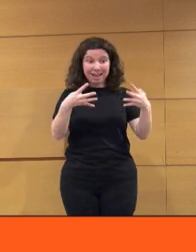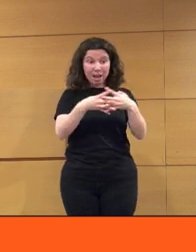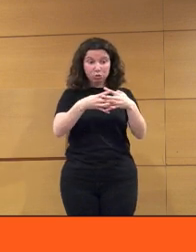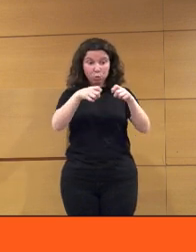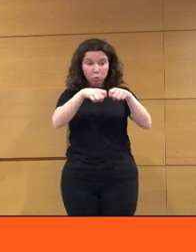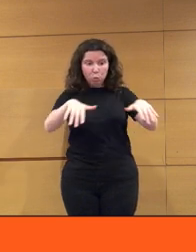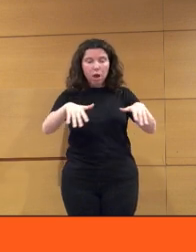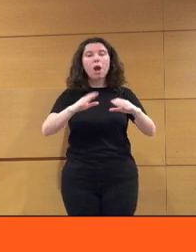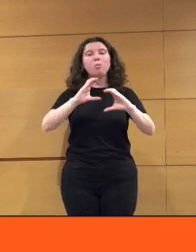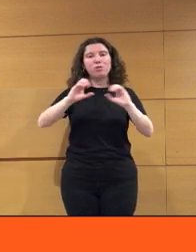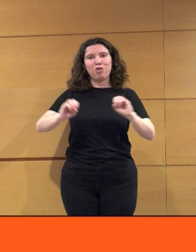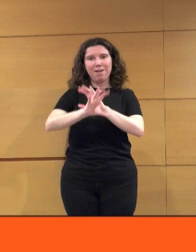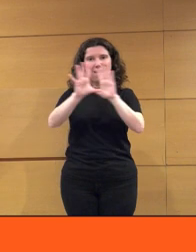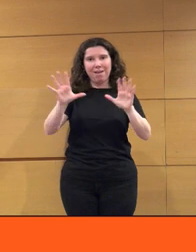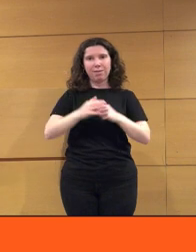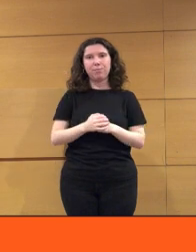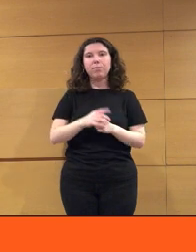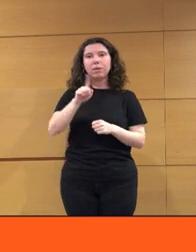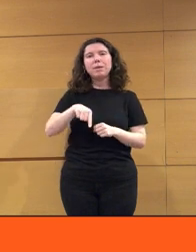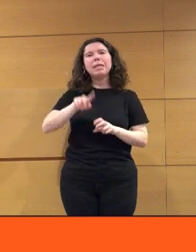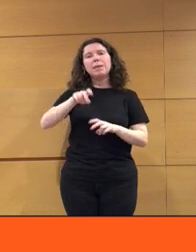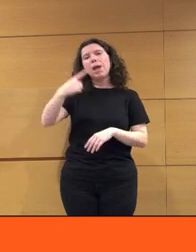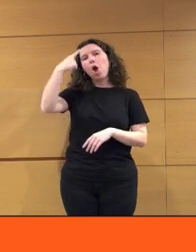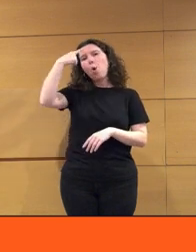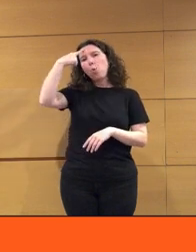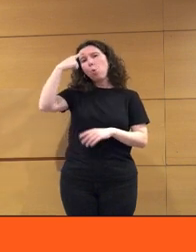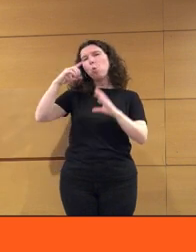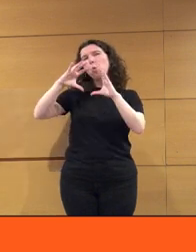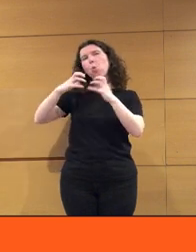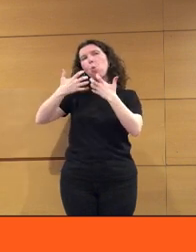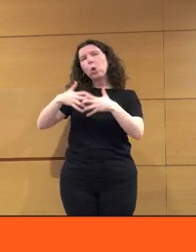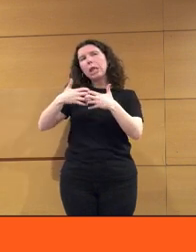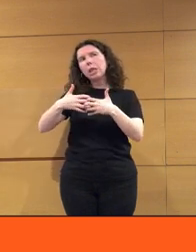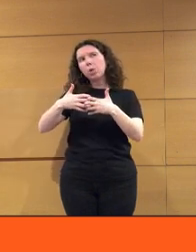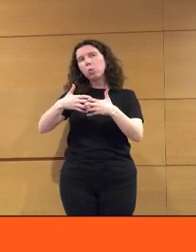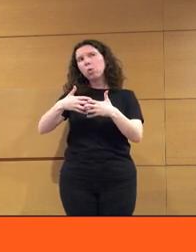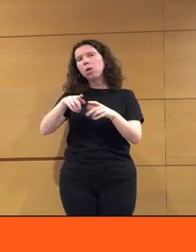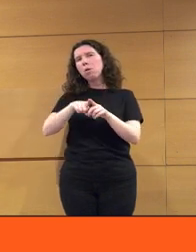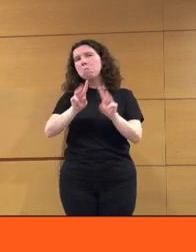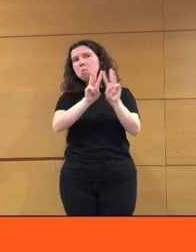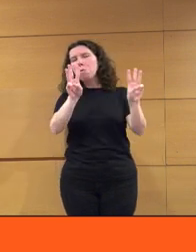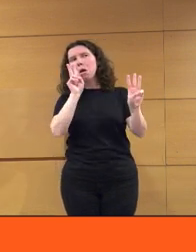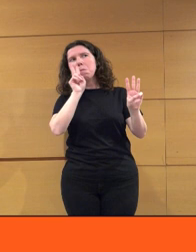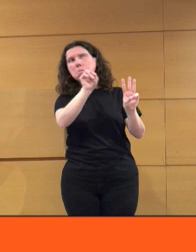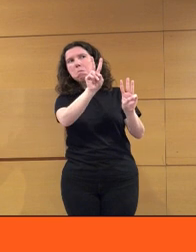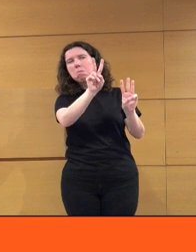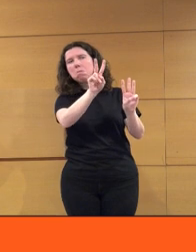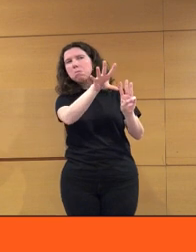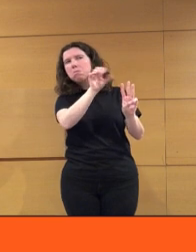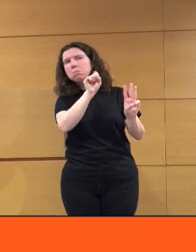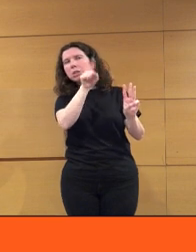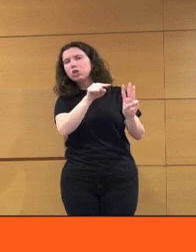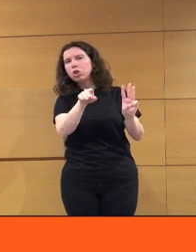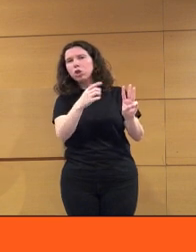Un aspecte cognitiu també, no? De quan rebem una comunicació o quan veiem una comunicació al web, si és una comunicació que està